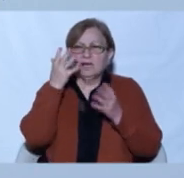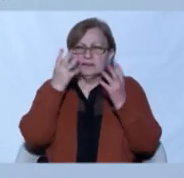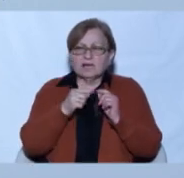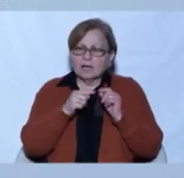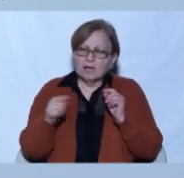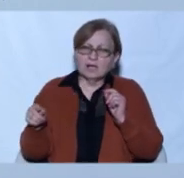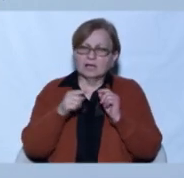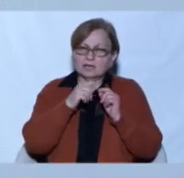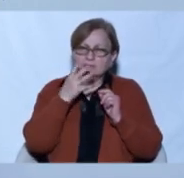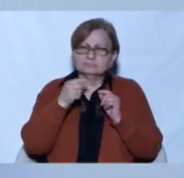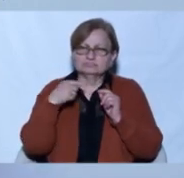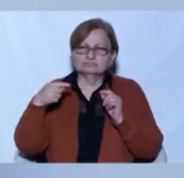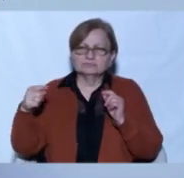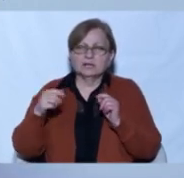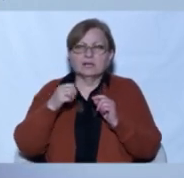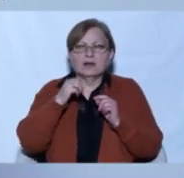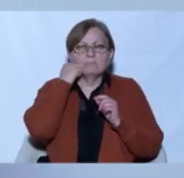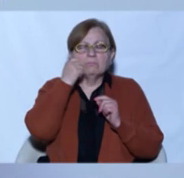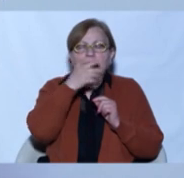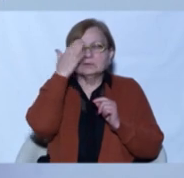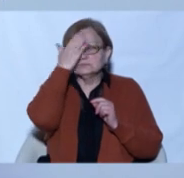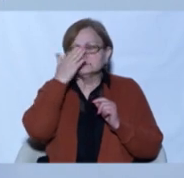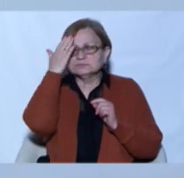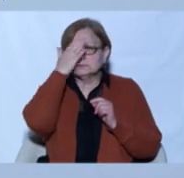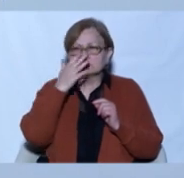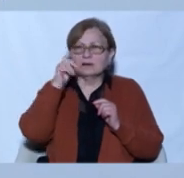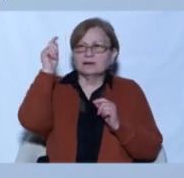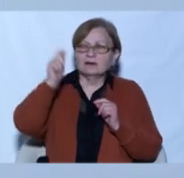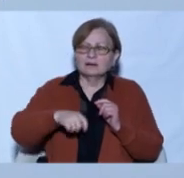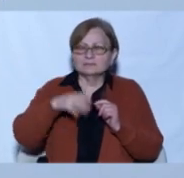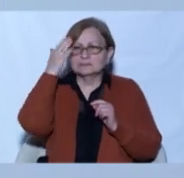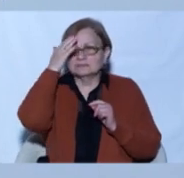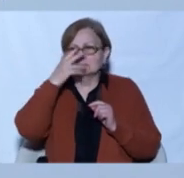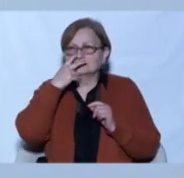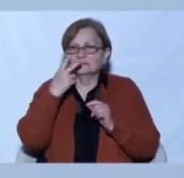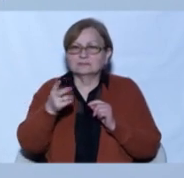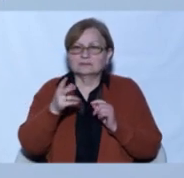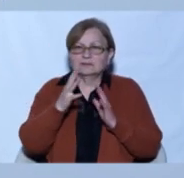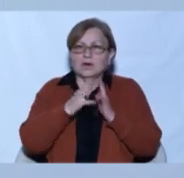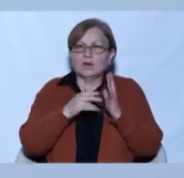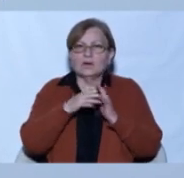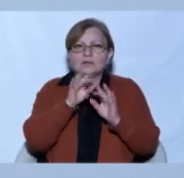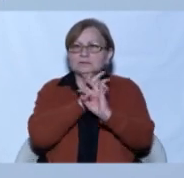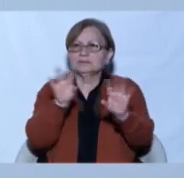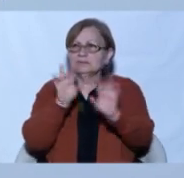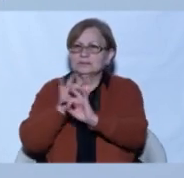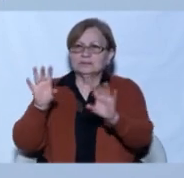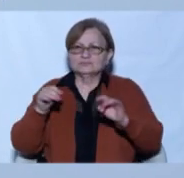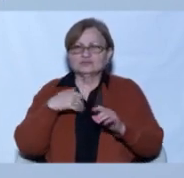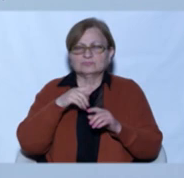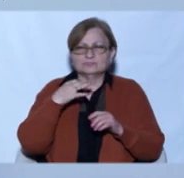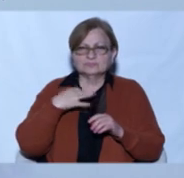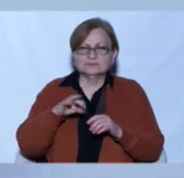გადის დრო, ბებოს ესიზმრება შვილებისა და შვილიშვილების ჩამოსვლა და ამ სიზმარს სოფლელებს გაანთობს და აქაც